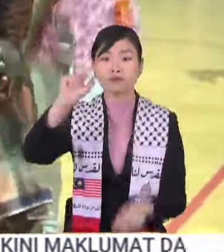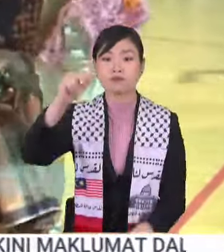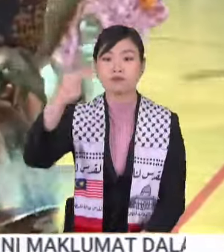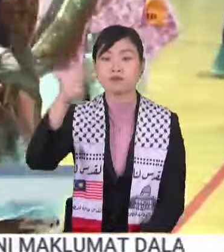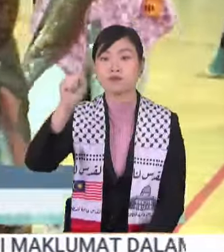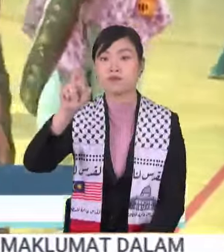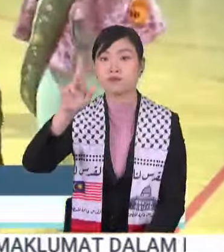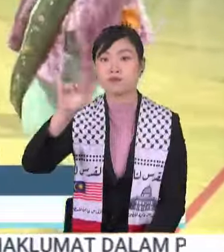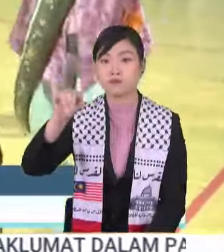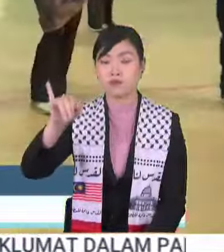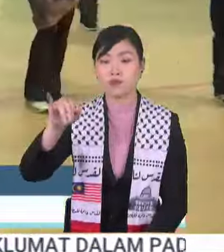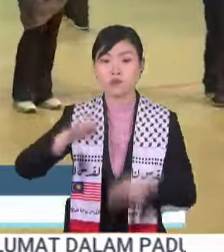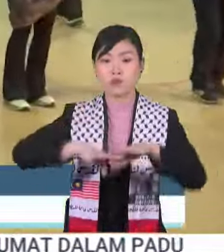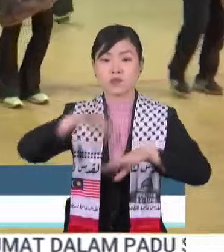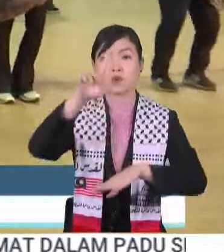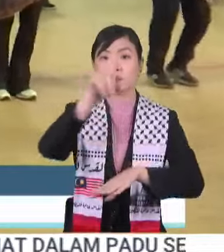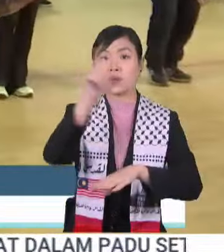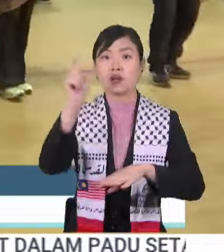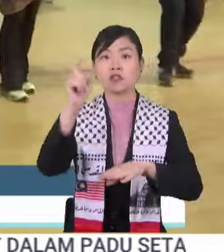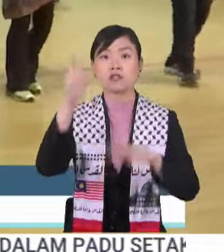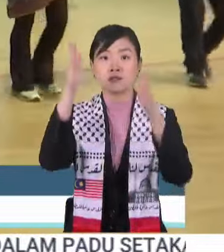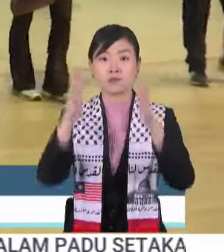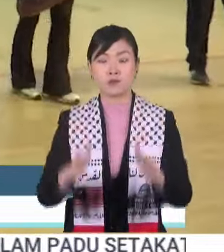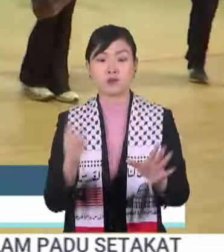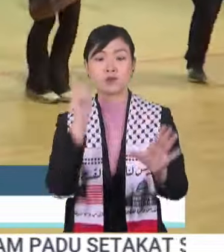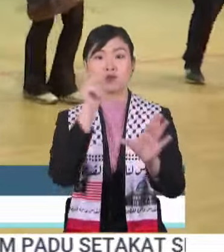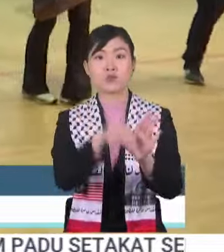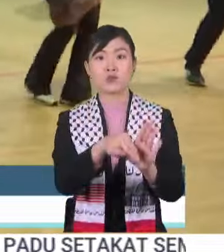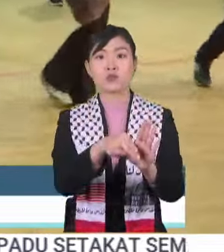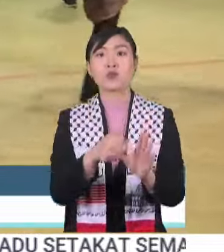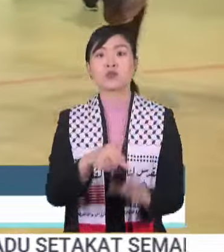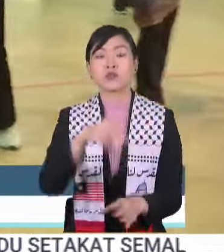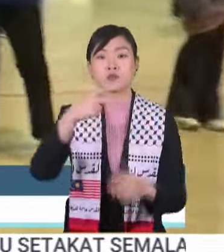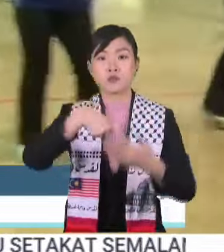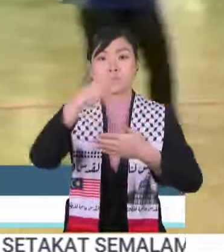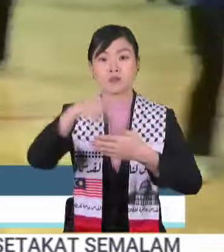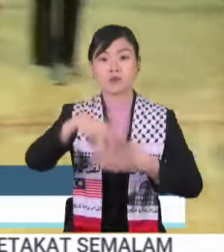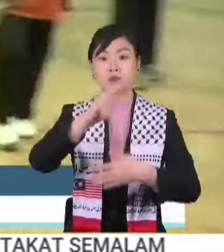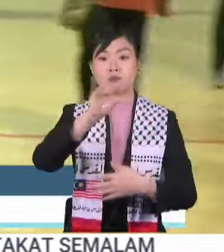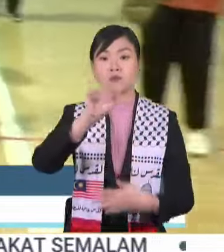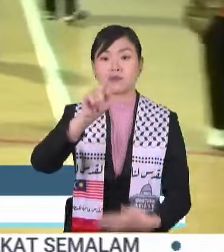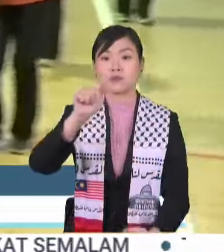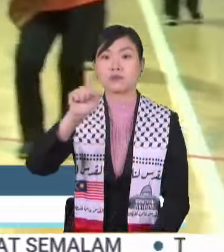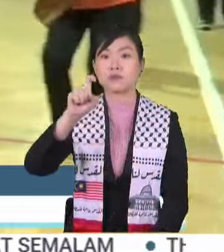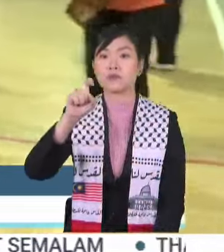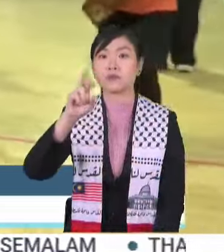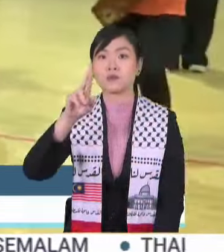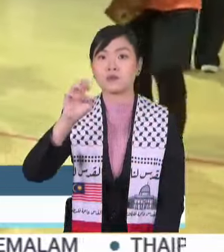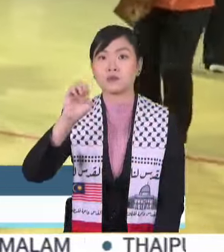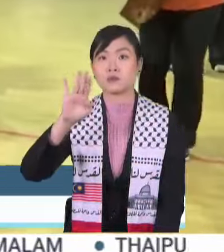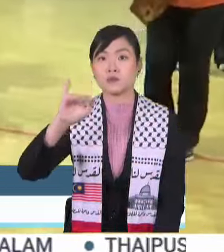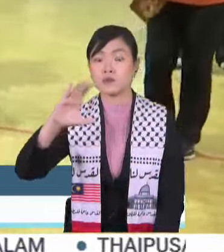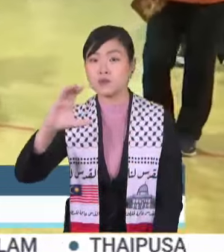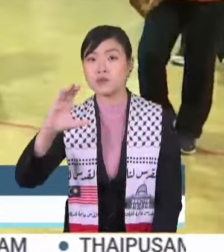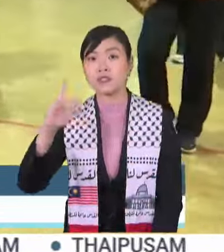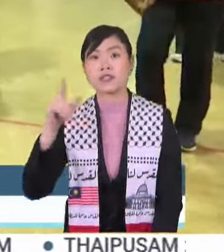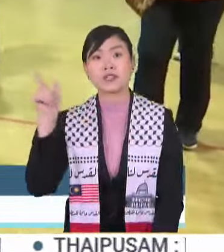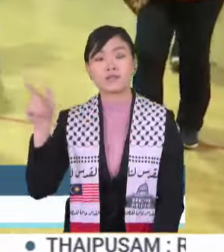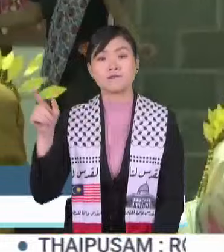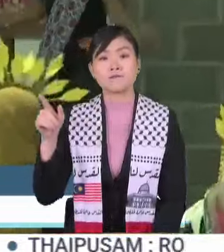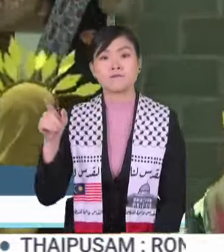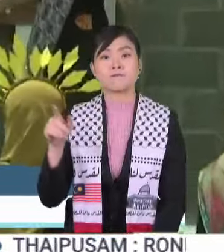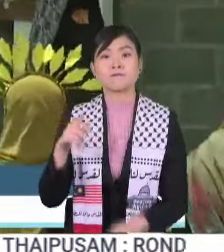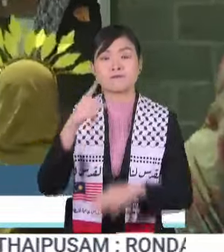100 peserta menyertai program mytx robic 2024 yang berlangsung di Kompleks sukan Langkawi program yang jurung kali